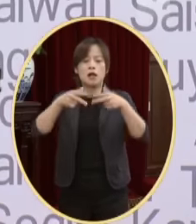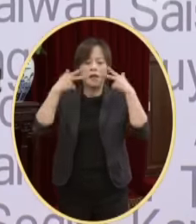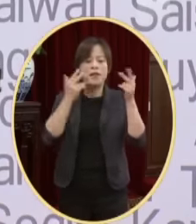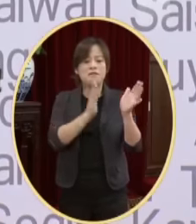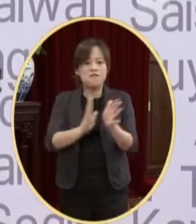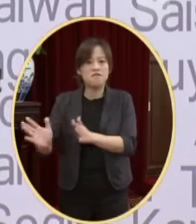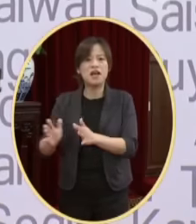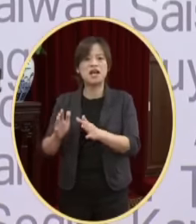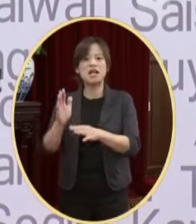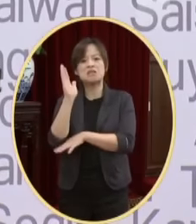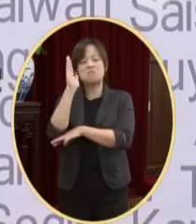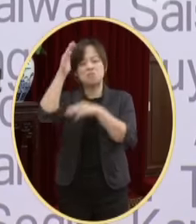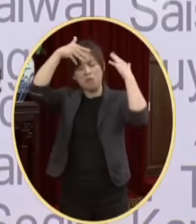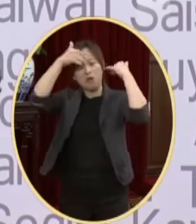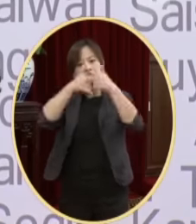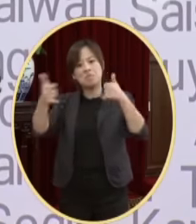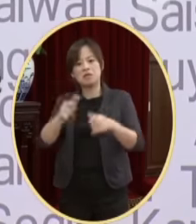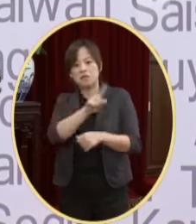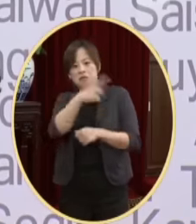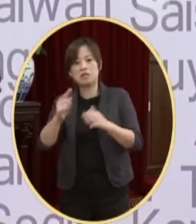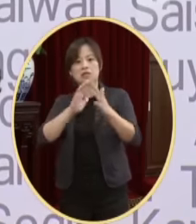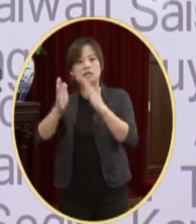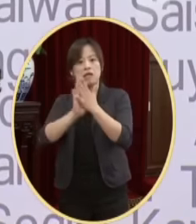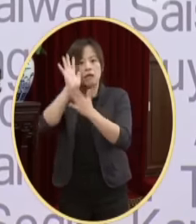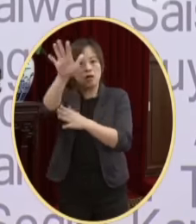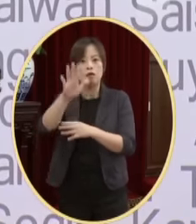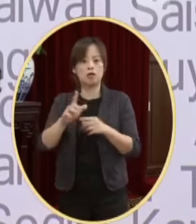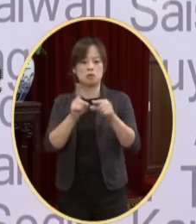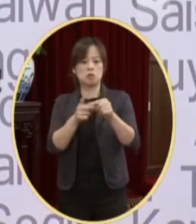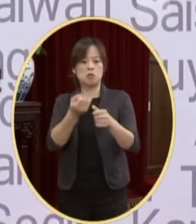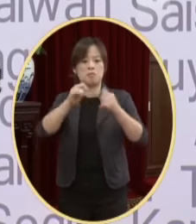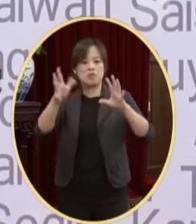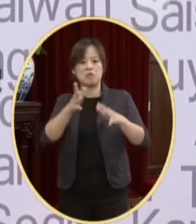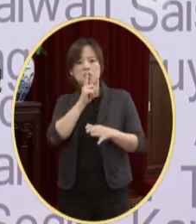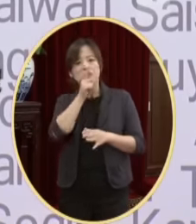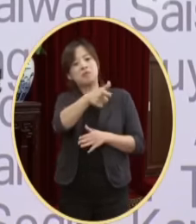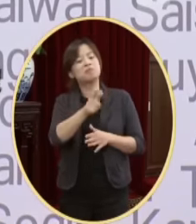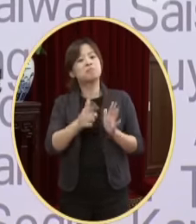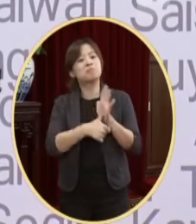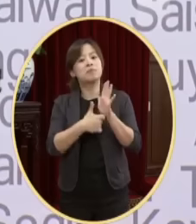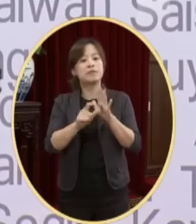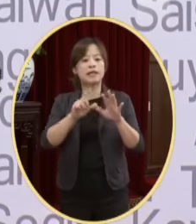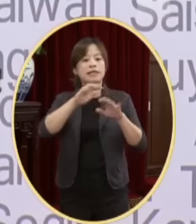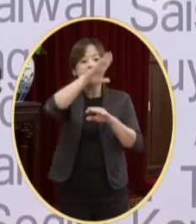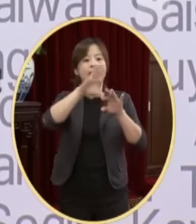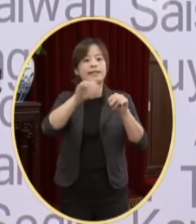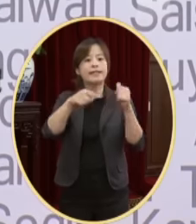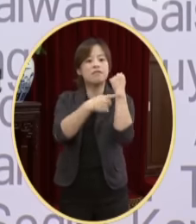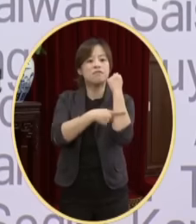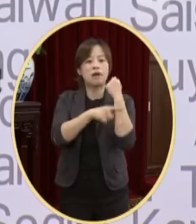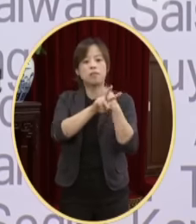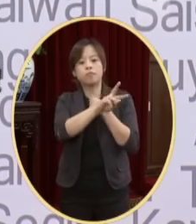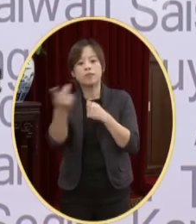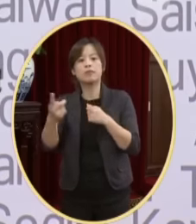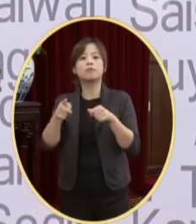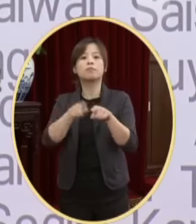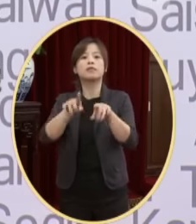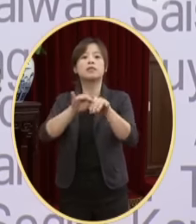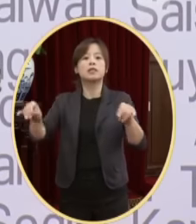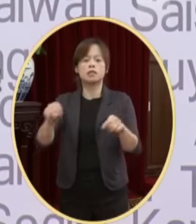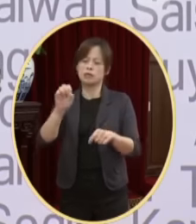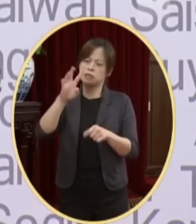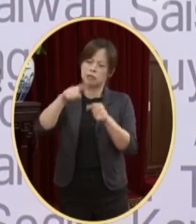策，一直到战后中华民国政府施行的三地平地化政策，四百年